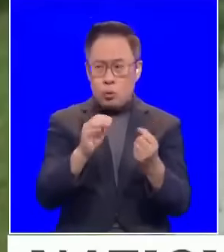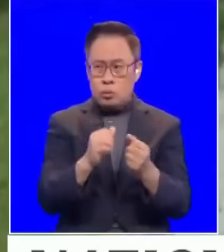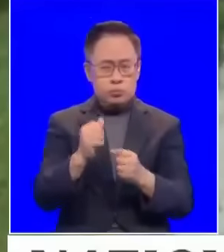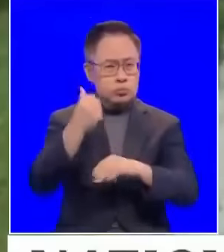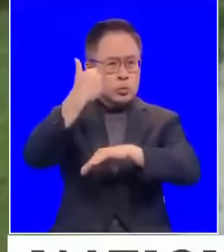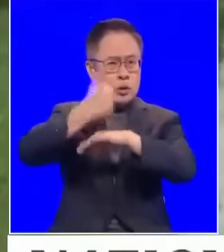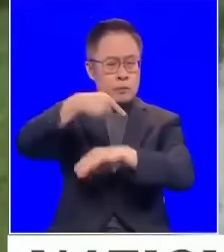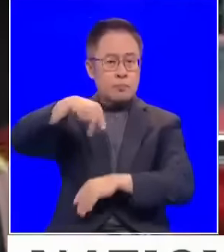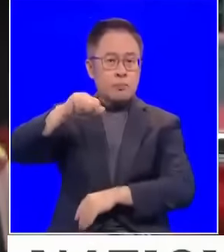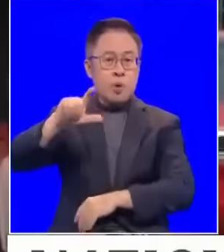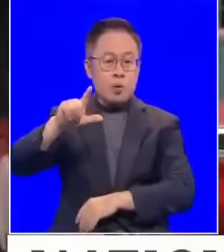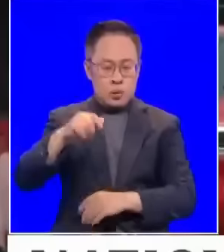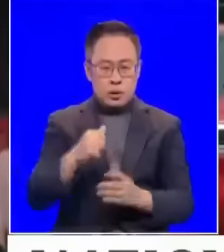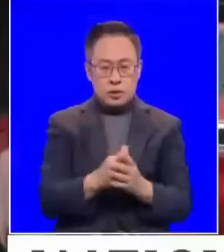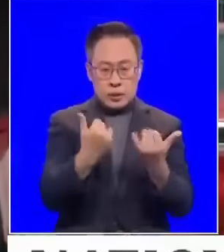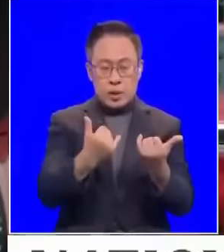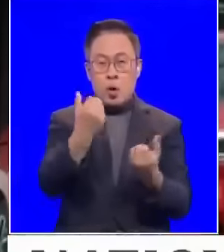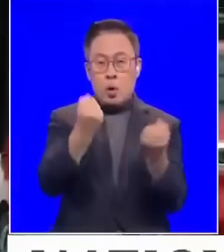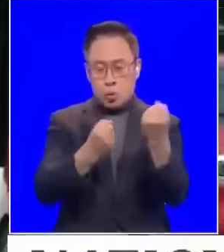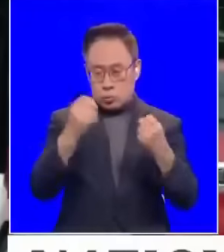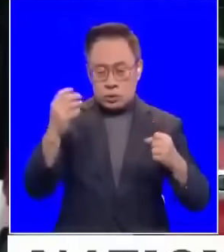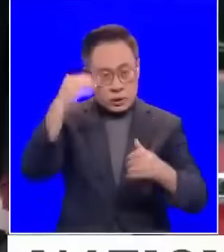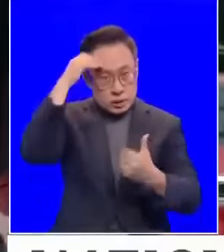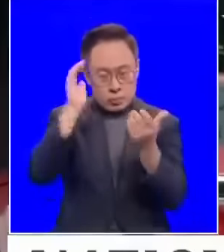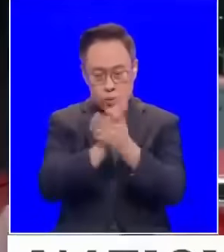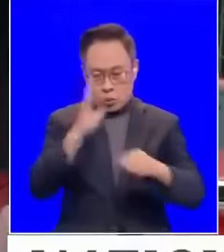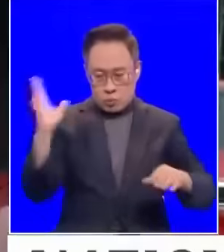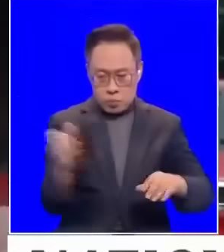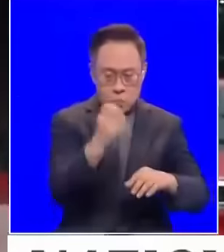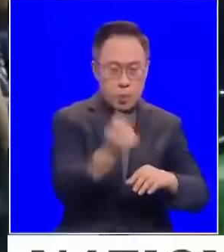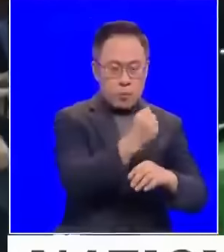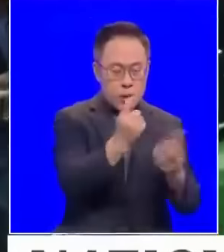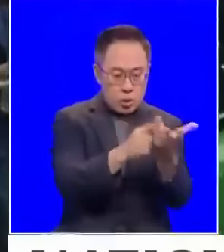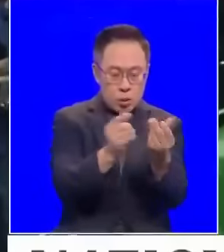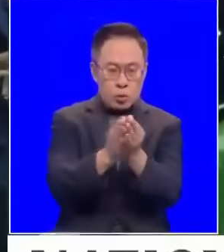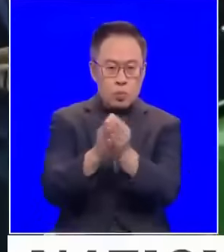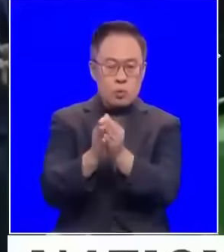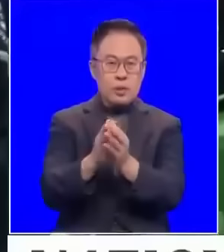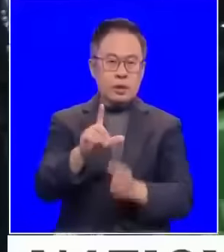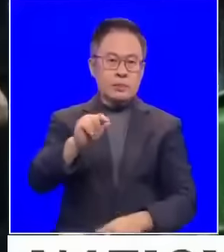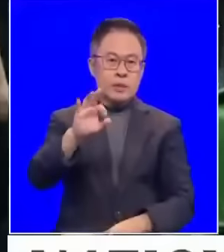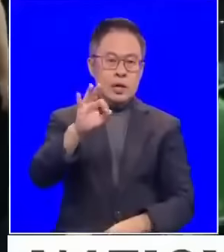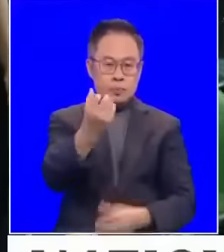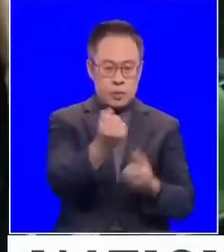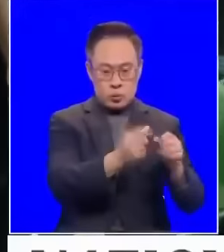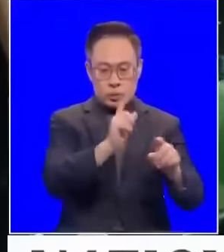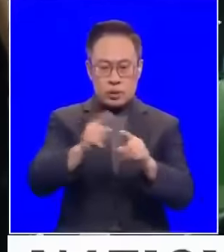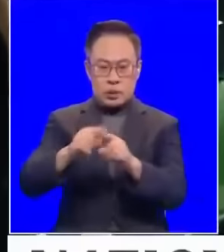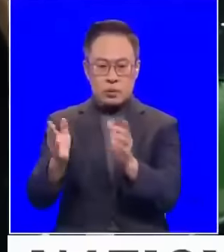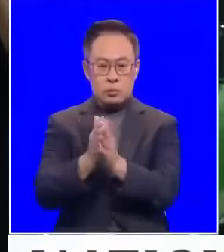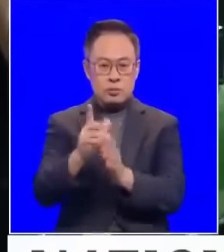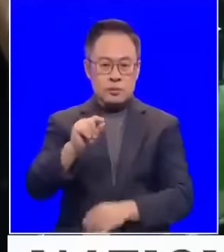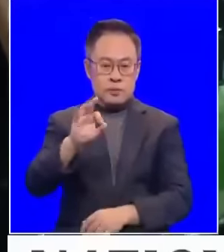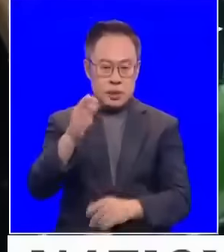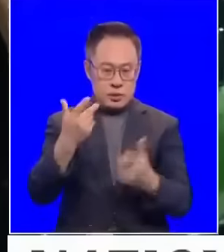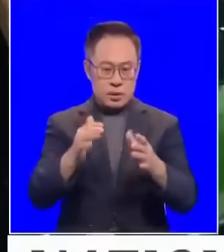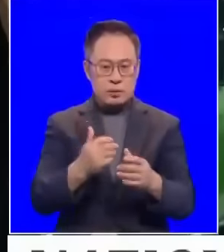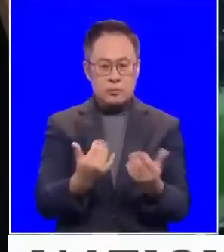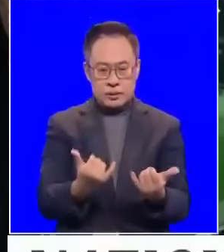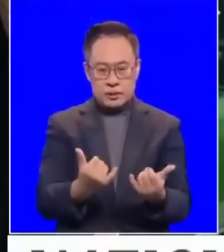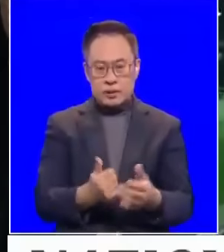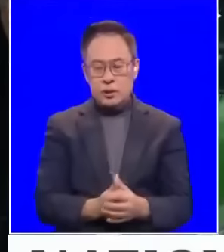เป็น29คันละที่ไปอายัดไว้ได้จากเครือข่ายของผู้บริหารดีไอคอนเนี่ยนะคะขณะเดียวกันคุณผู้ชมคะตอนนี้เนี่ยพูดถึงคุณ